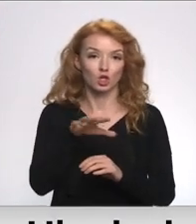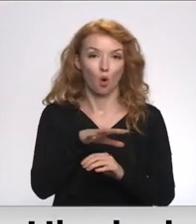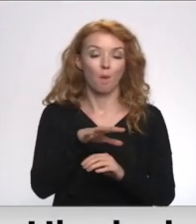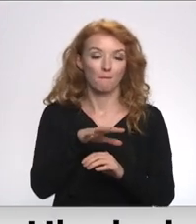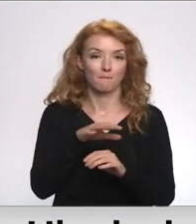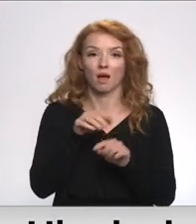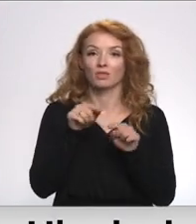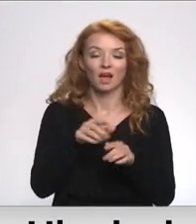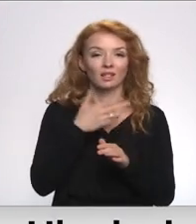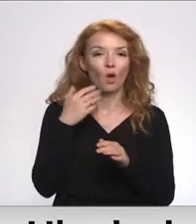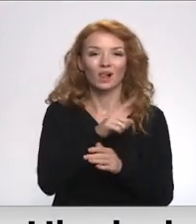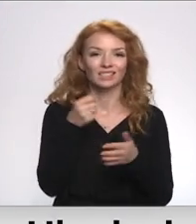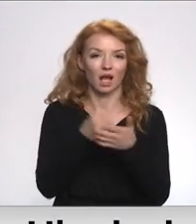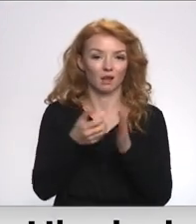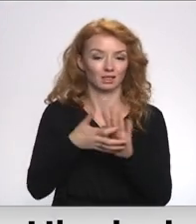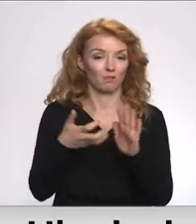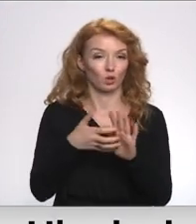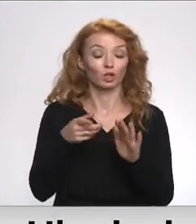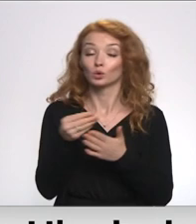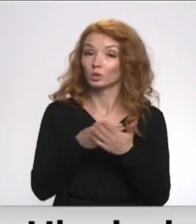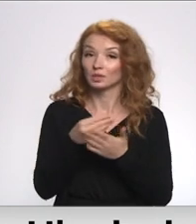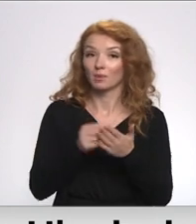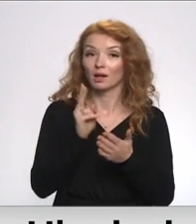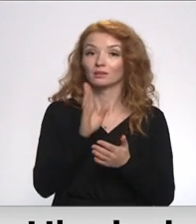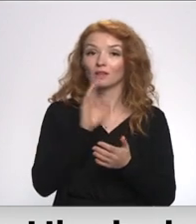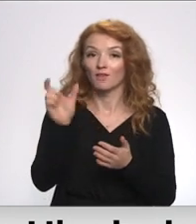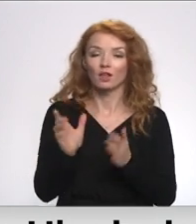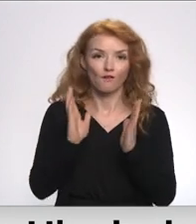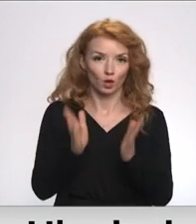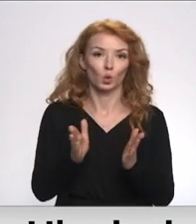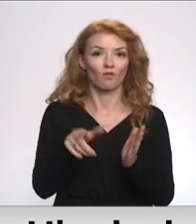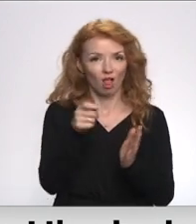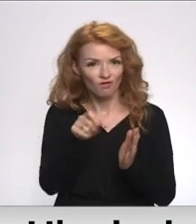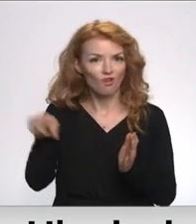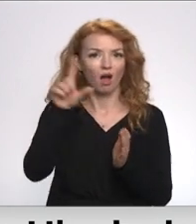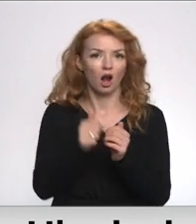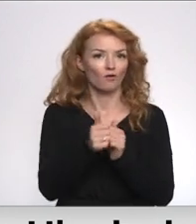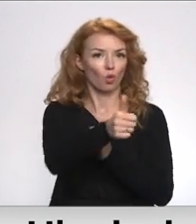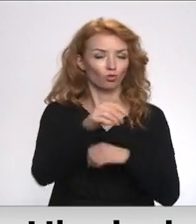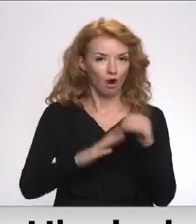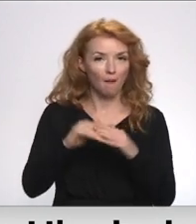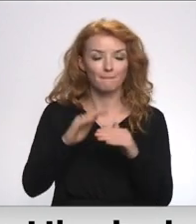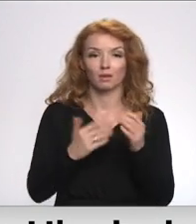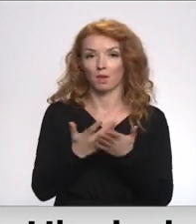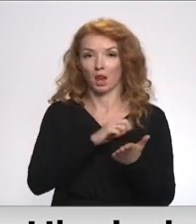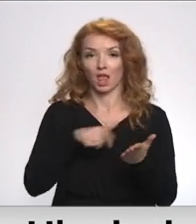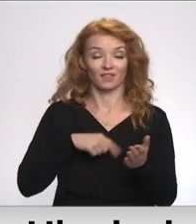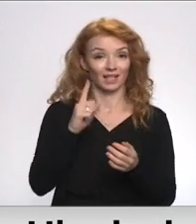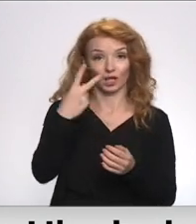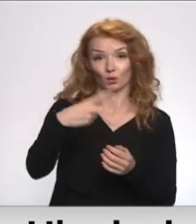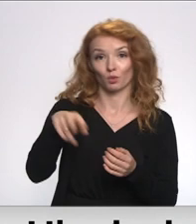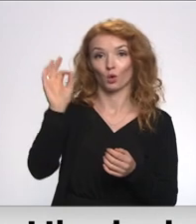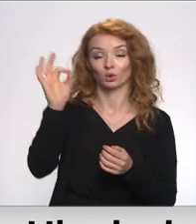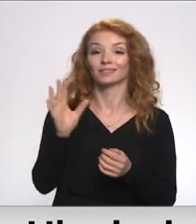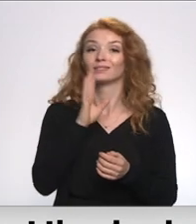nav līdz pilnībai izmantots. Ko tas nozīmē? Tas nozīmē, ka sievietes var būt vēl vairāk vadošos amatos. Piemēram, Latvijā tikai